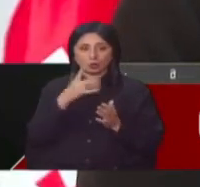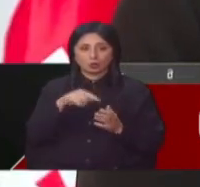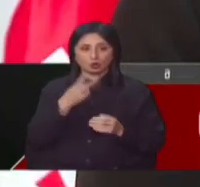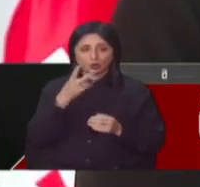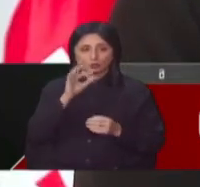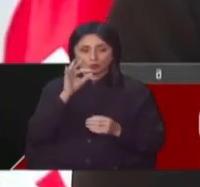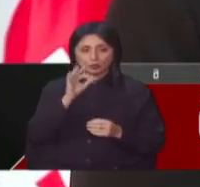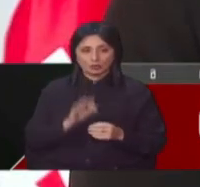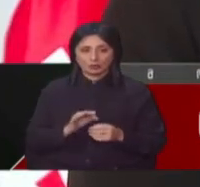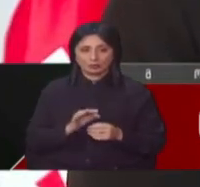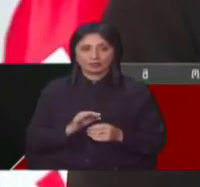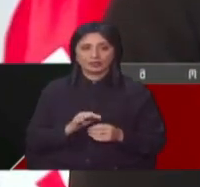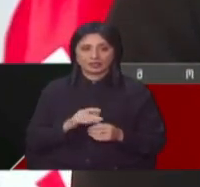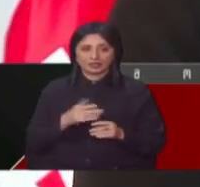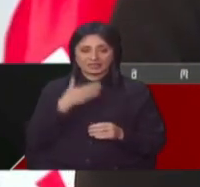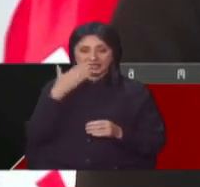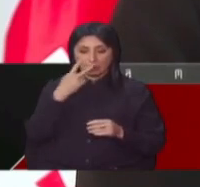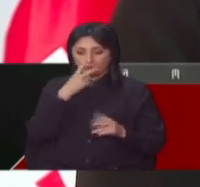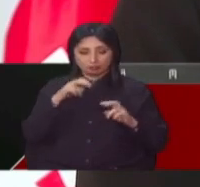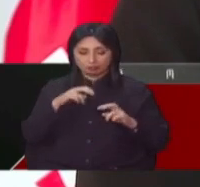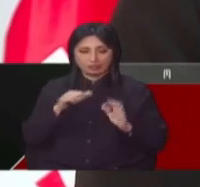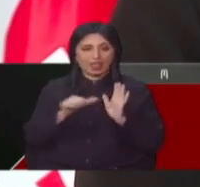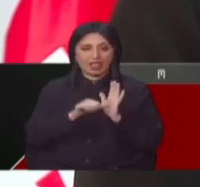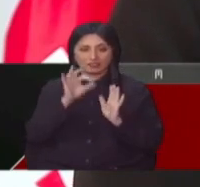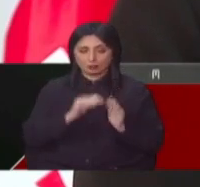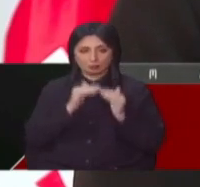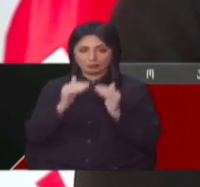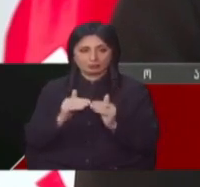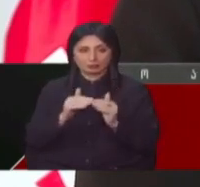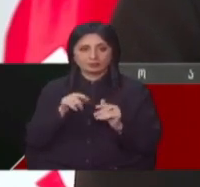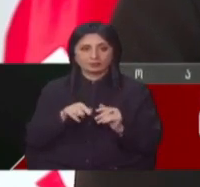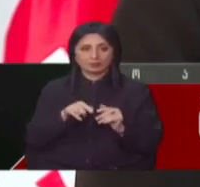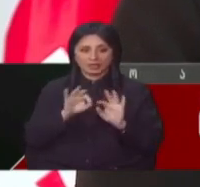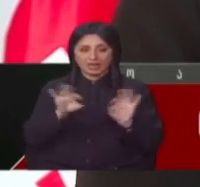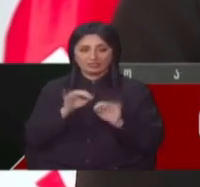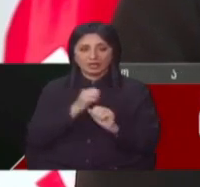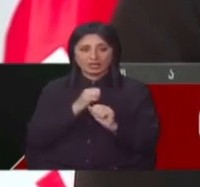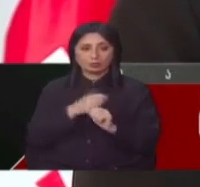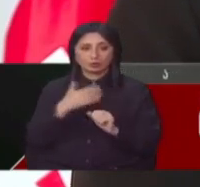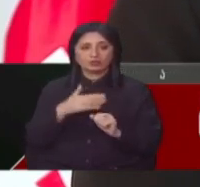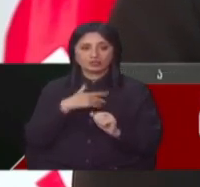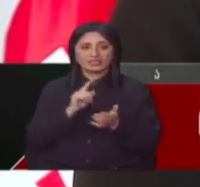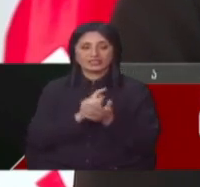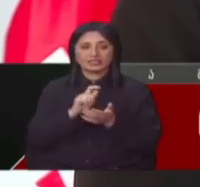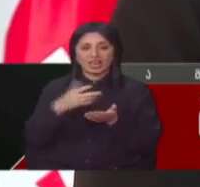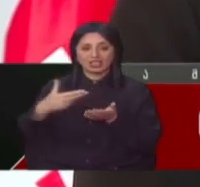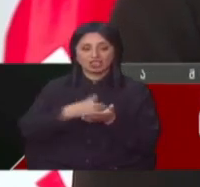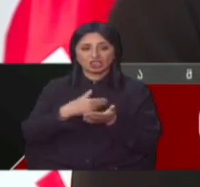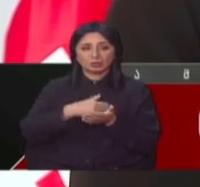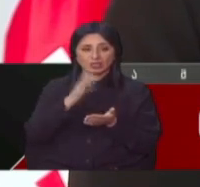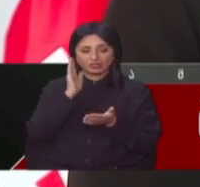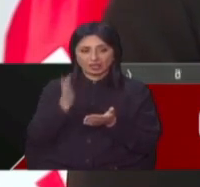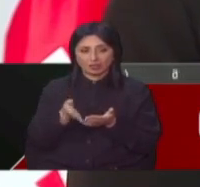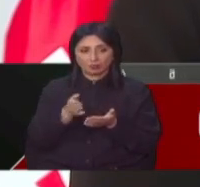de 2% s-a pus jocul, gata, a fost 8% de gauzat, eta mașina a ieșit, a gata, a dat gata, a dat gata, a dat gata, a dat gata, a